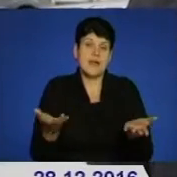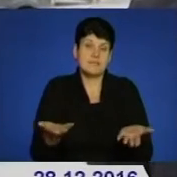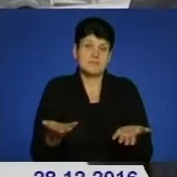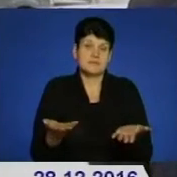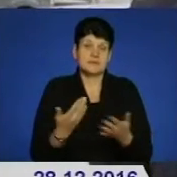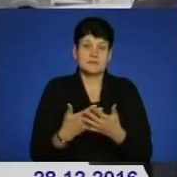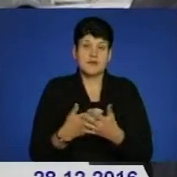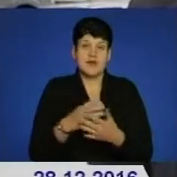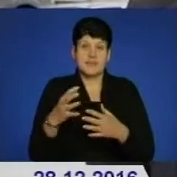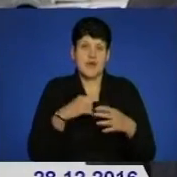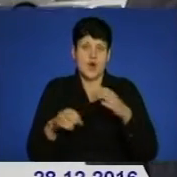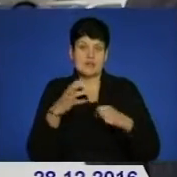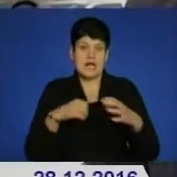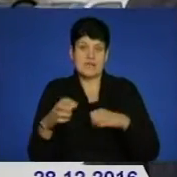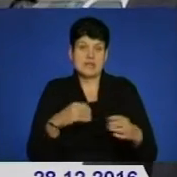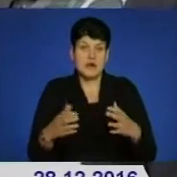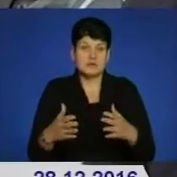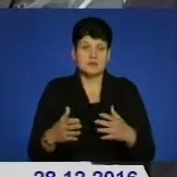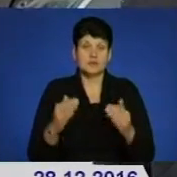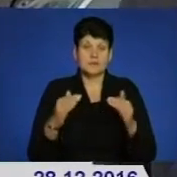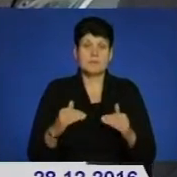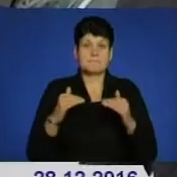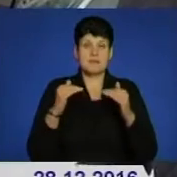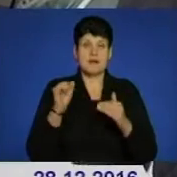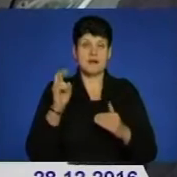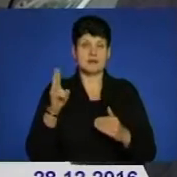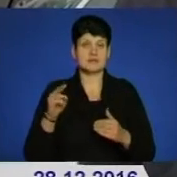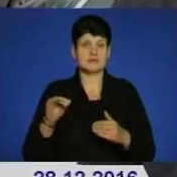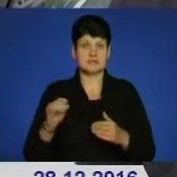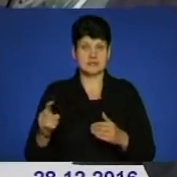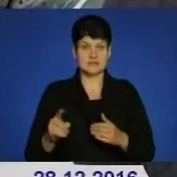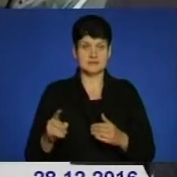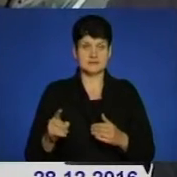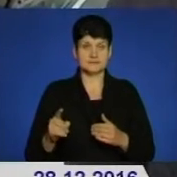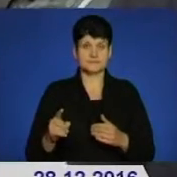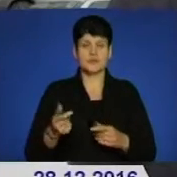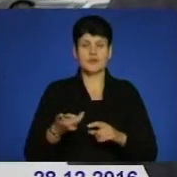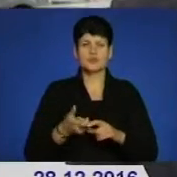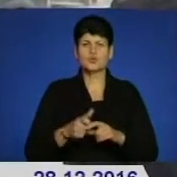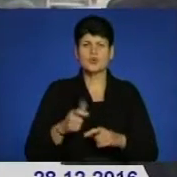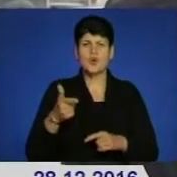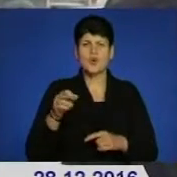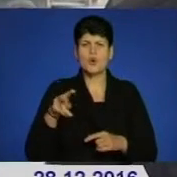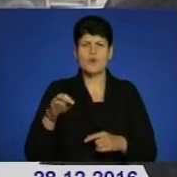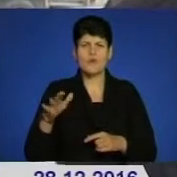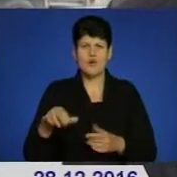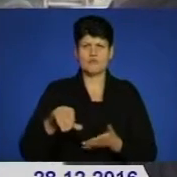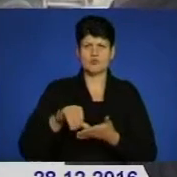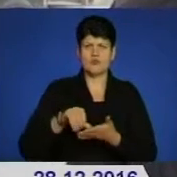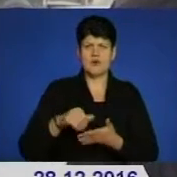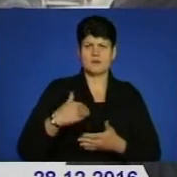На потреби, а не розкрадалися. Ну, вони там піднімуть, там акциз. Дуже Головко виступав Михайло за це підняття